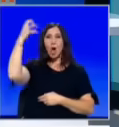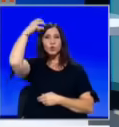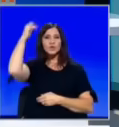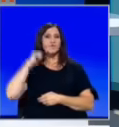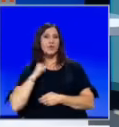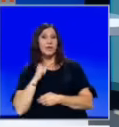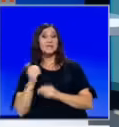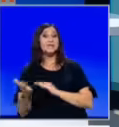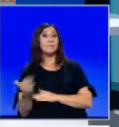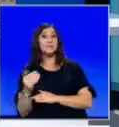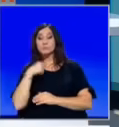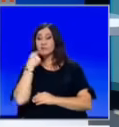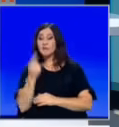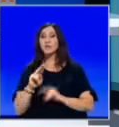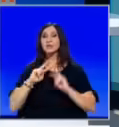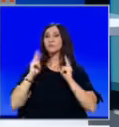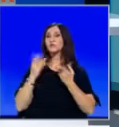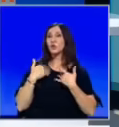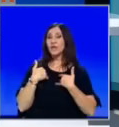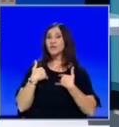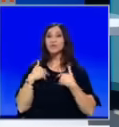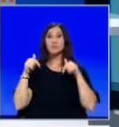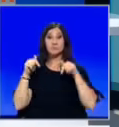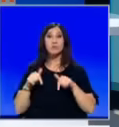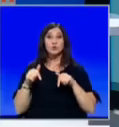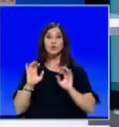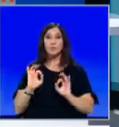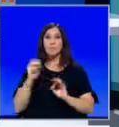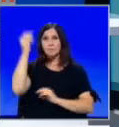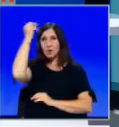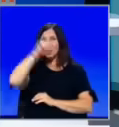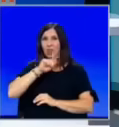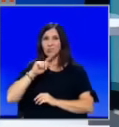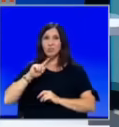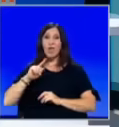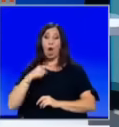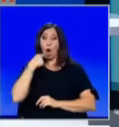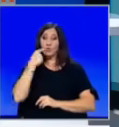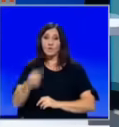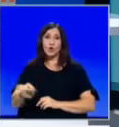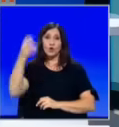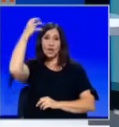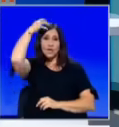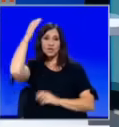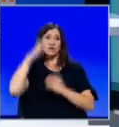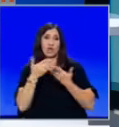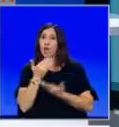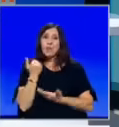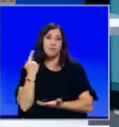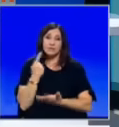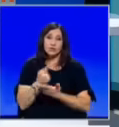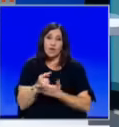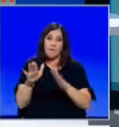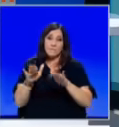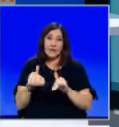Държавната агенция за бежанците заявиха за Посвета и у нас, че към настоящия момент България не е отговорната държава членка и няма